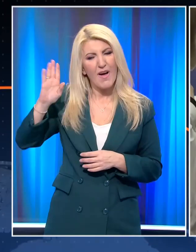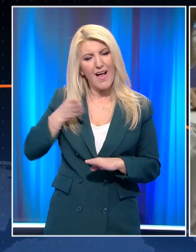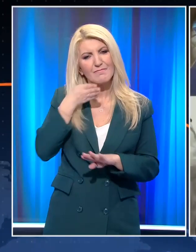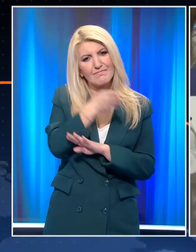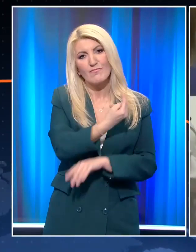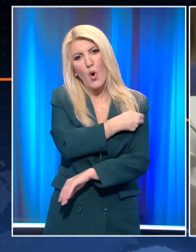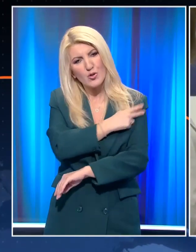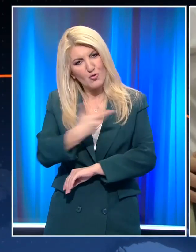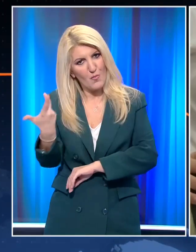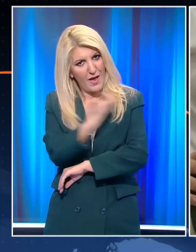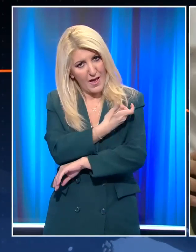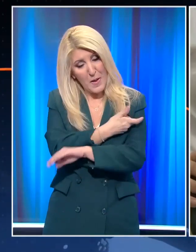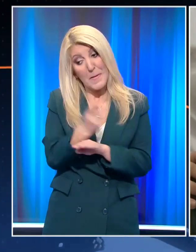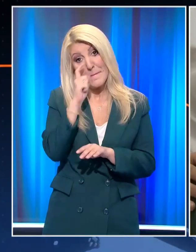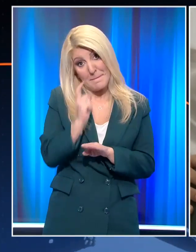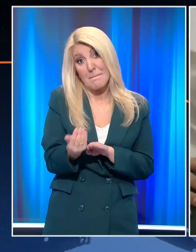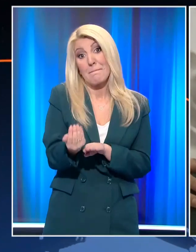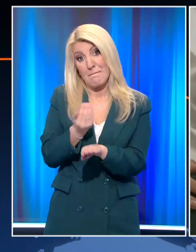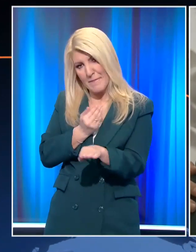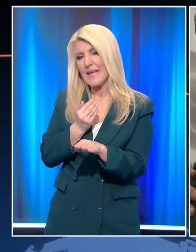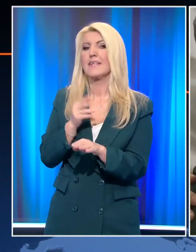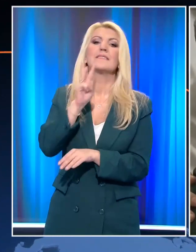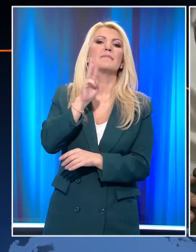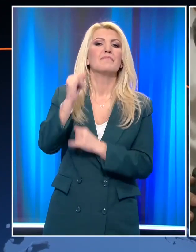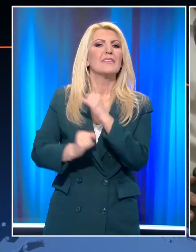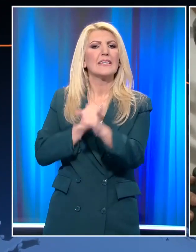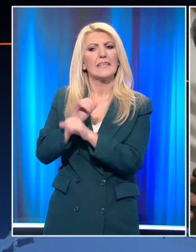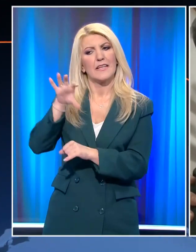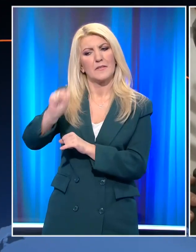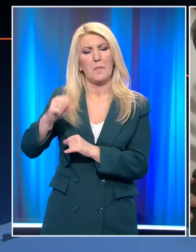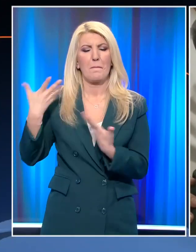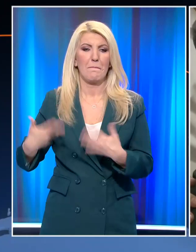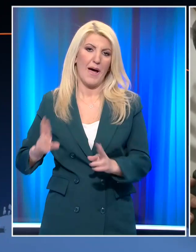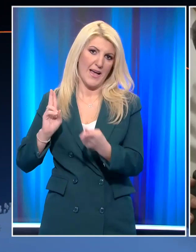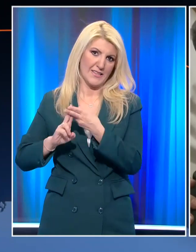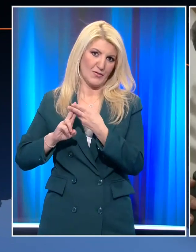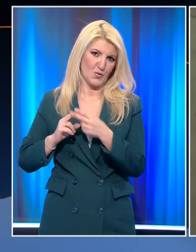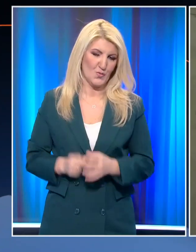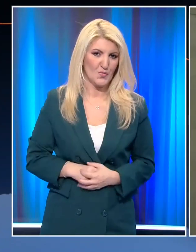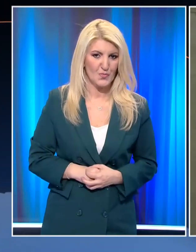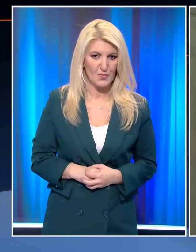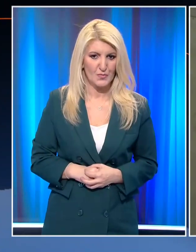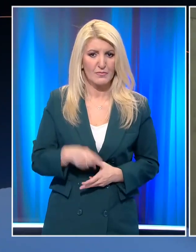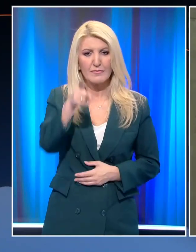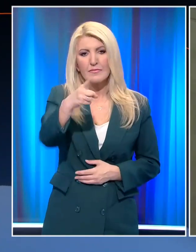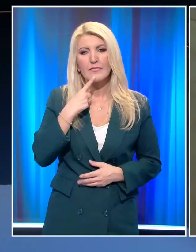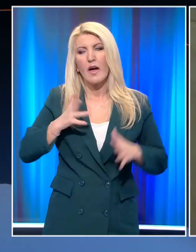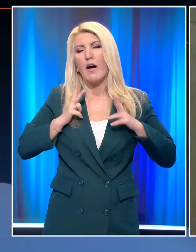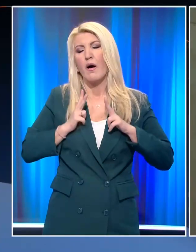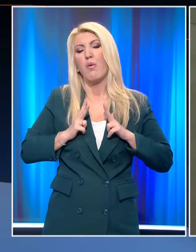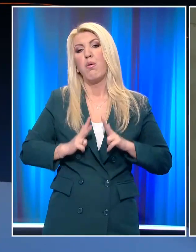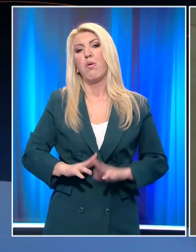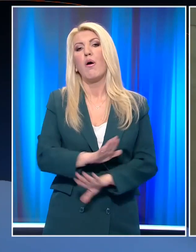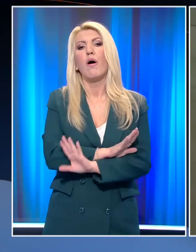της χώρας, έχοντας κλείσει νωρίτερα μέσω της ηλεκτρονικής πλατφόρμας το απαραίτητο ραντεβού. Πάρα πολύ ωραία. Όπως